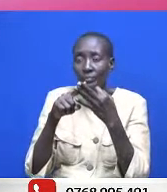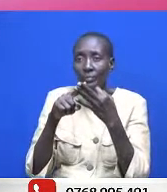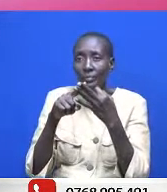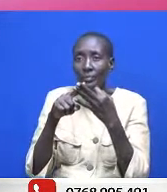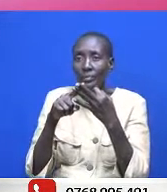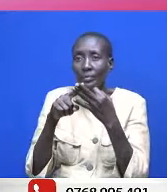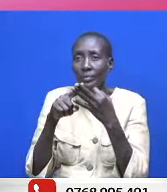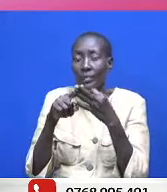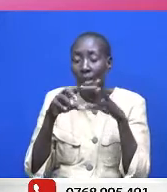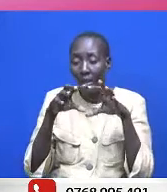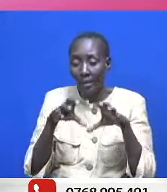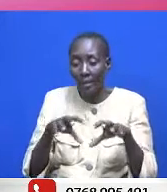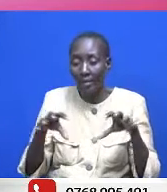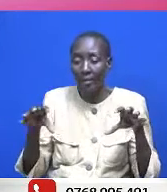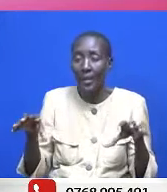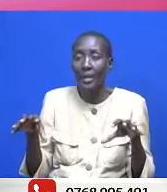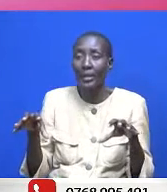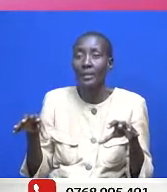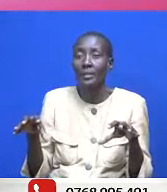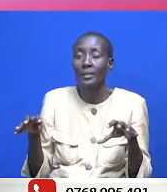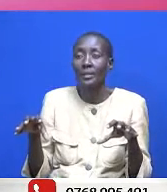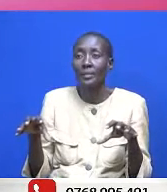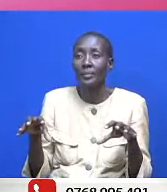ya soko, vile soko kuwa